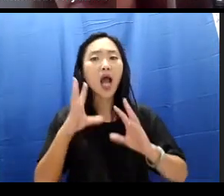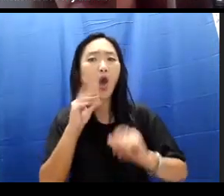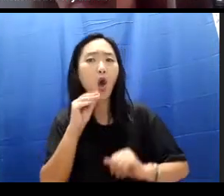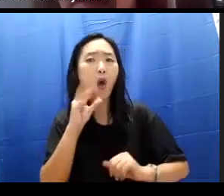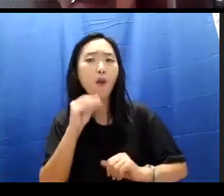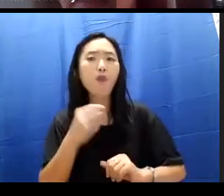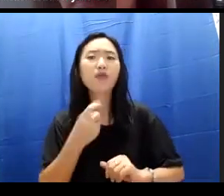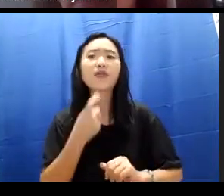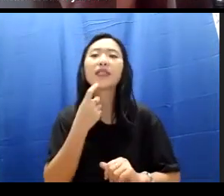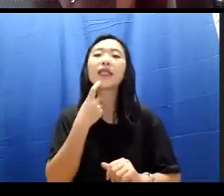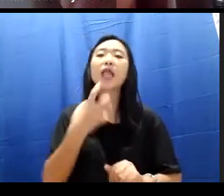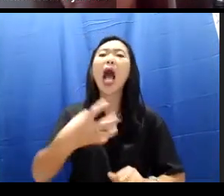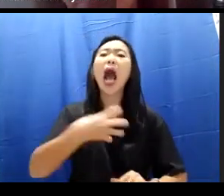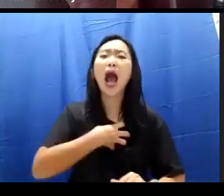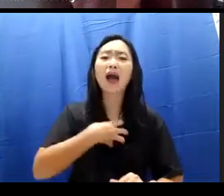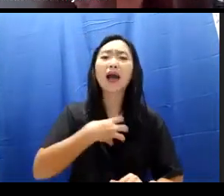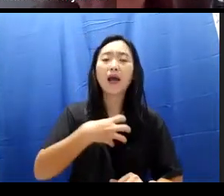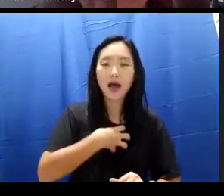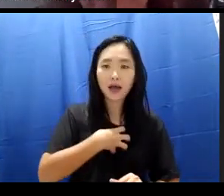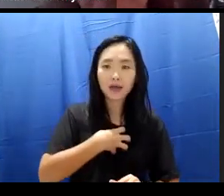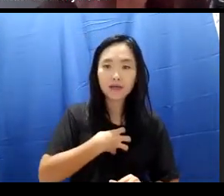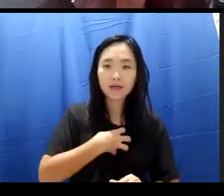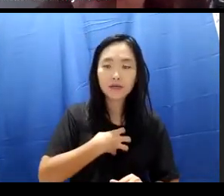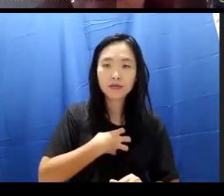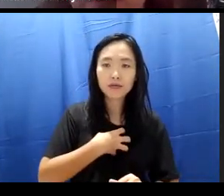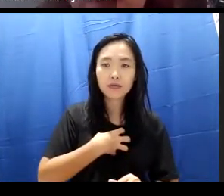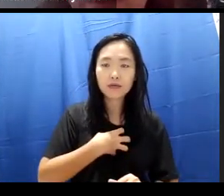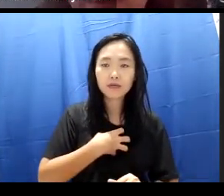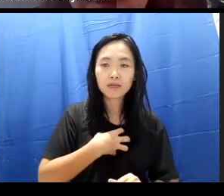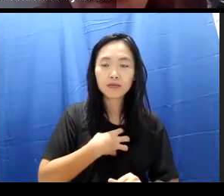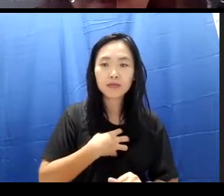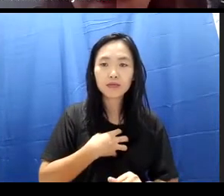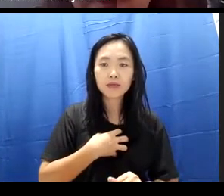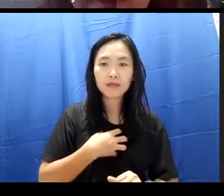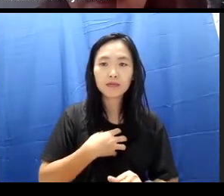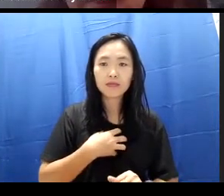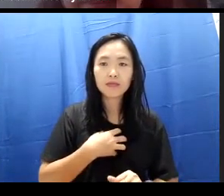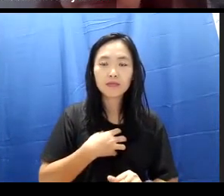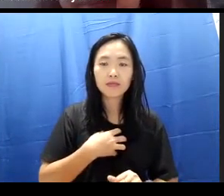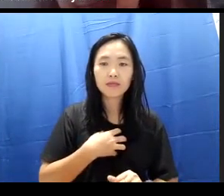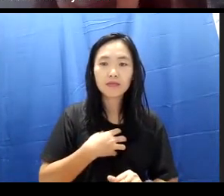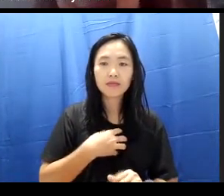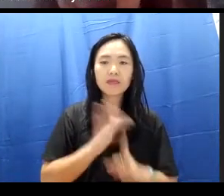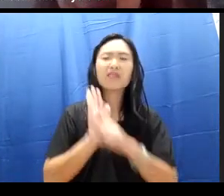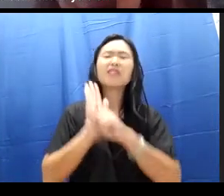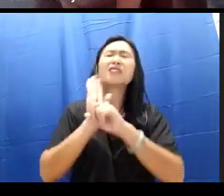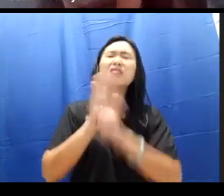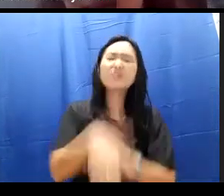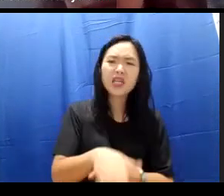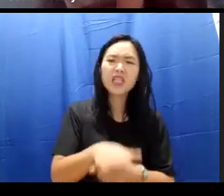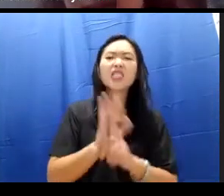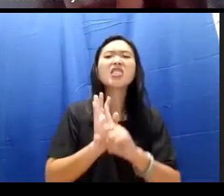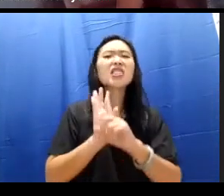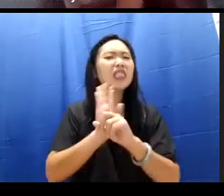jadi akademisi, dipolitisir dalam hal akan intimidasi dan sebagainya dengan